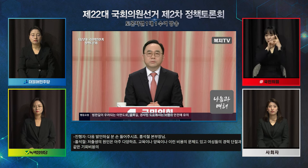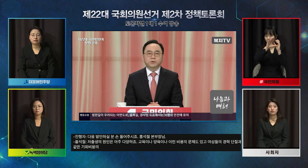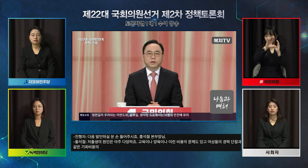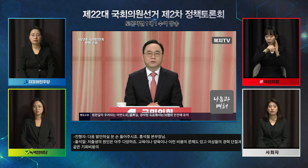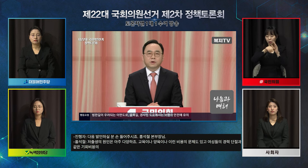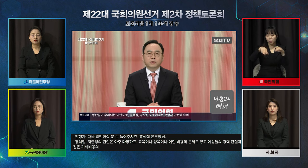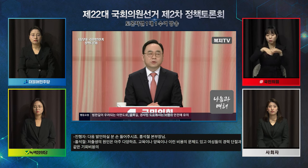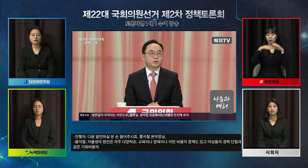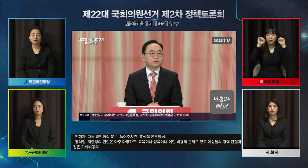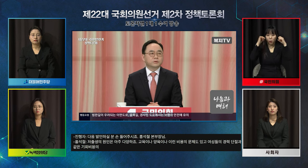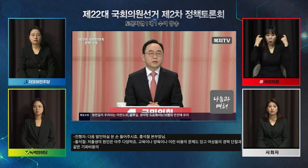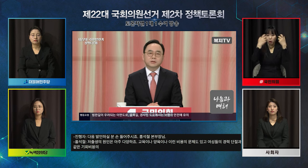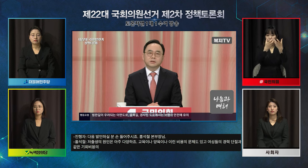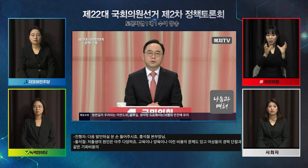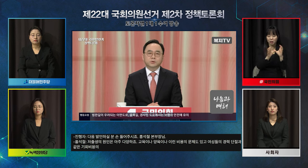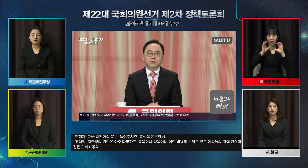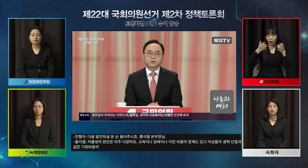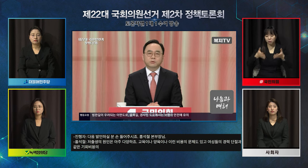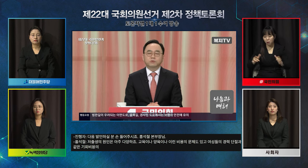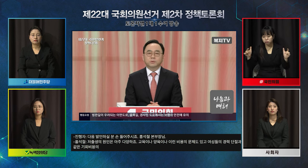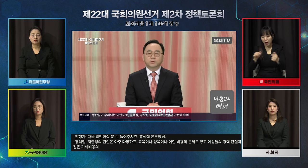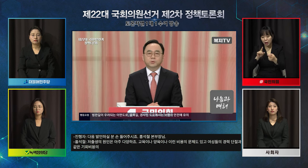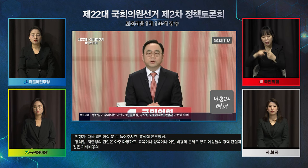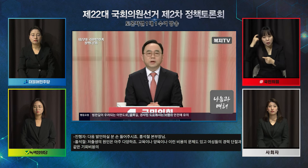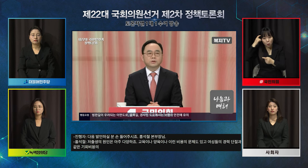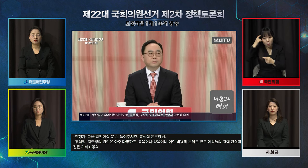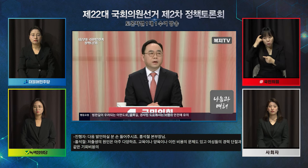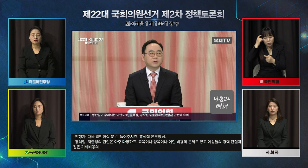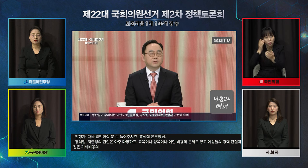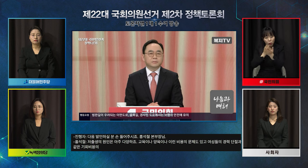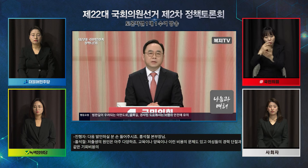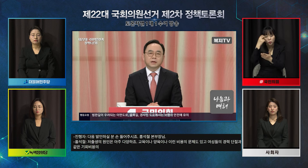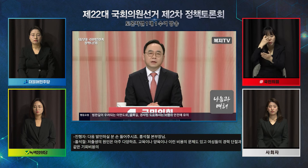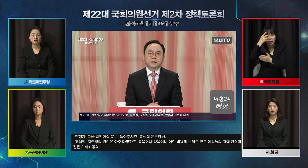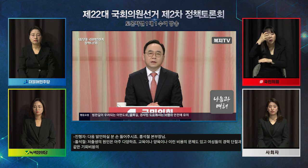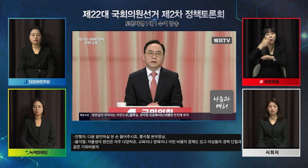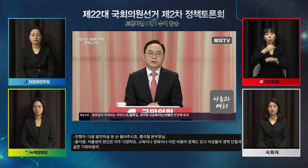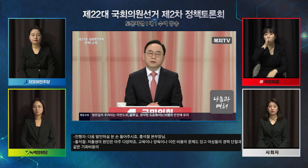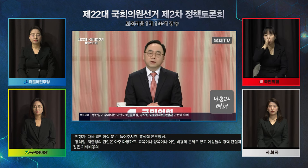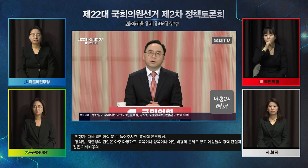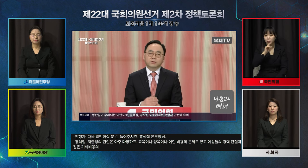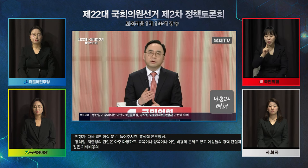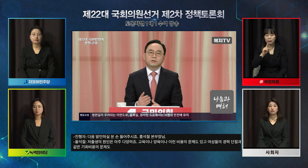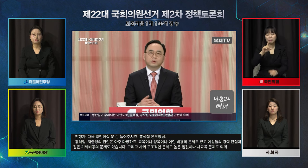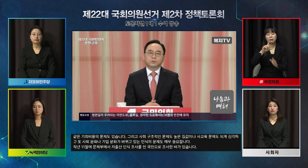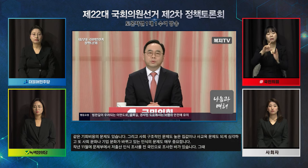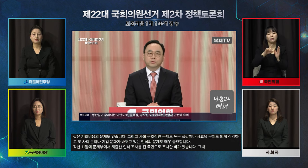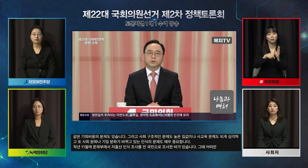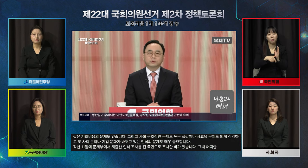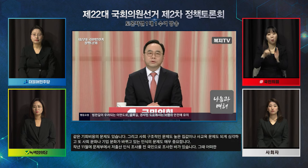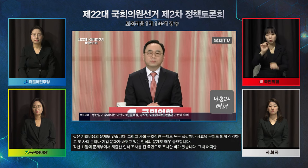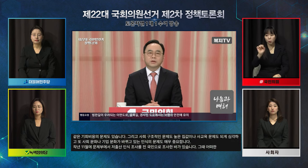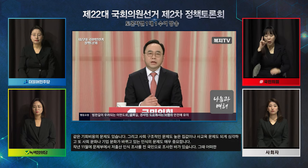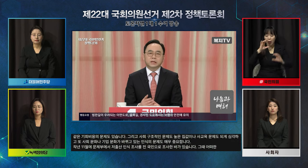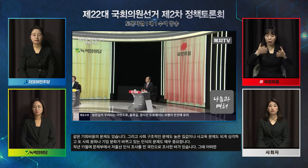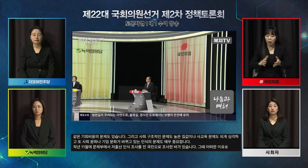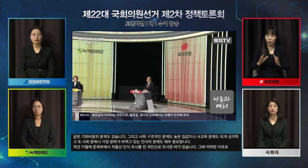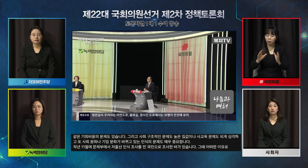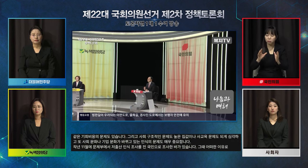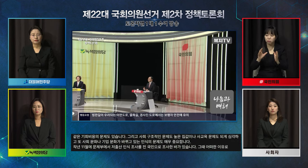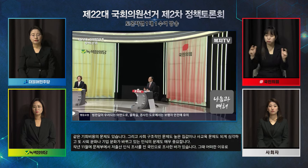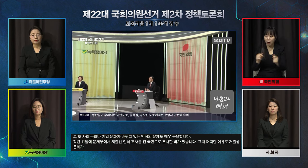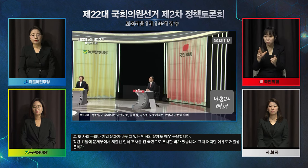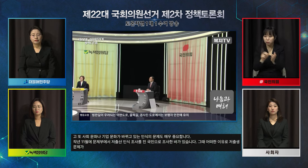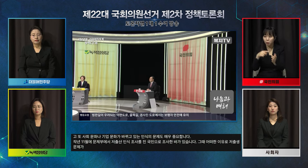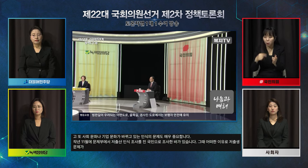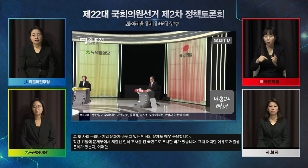문체부에서 저출산 인식 조사를 전국민으로 조사를 한 바가 있습니다. 그때 어떤 이유로 저출생 문제가 있는지